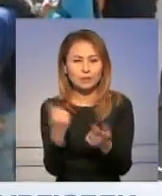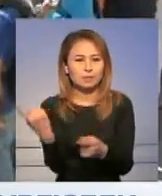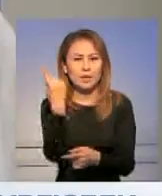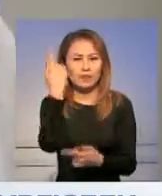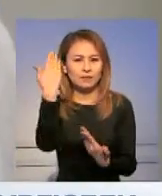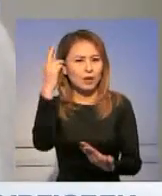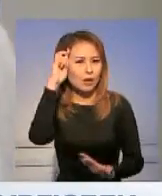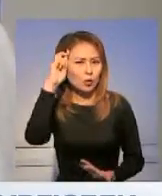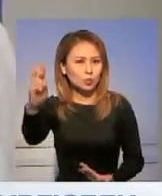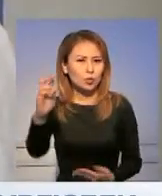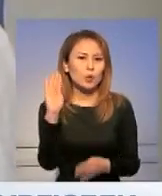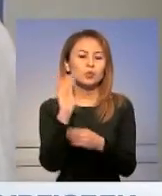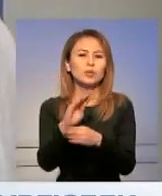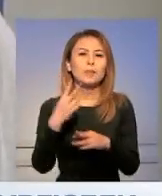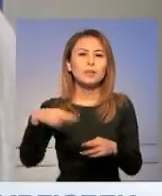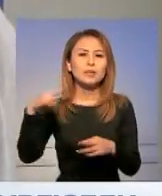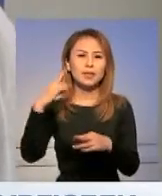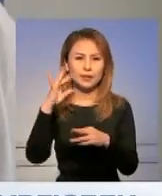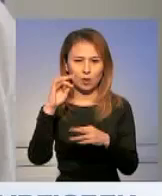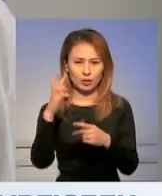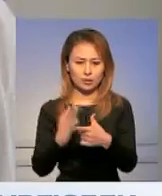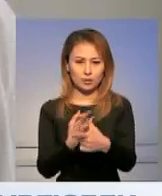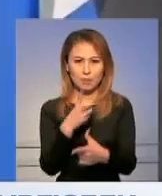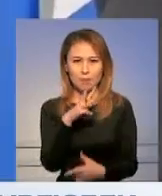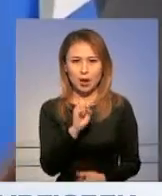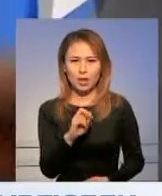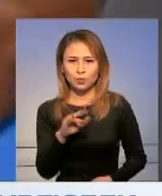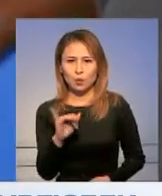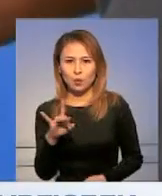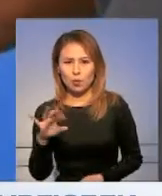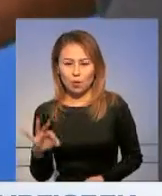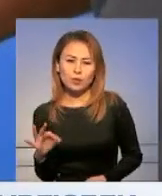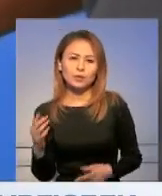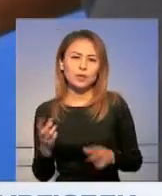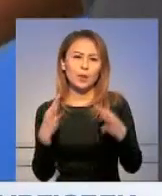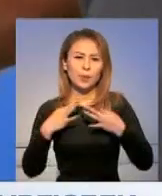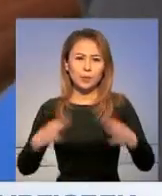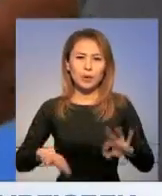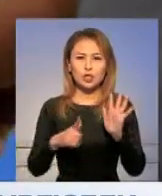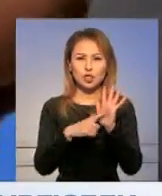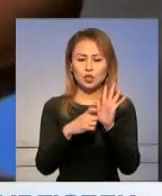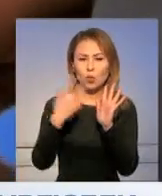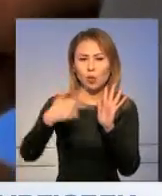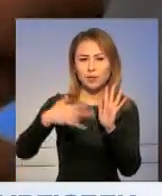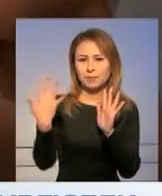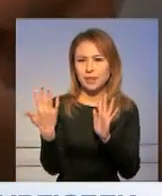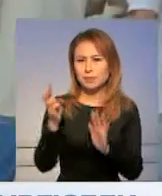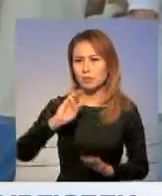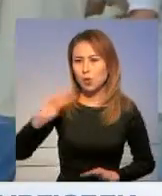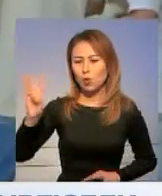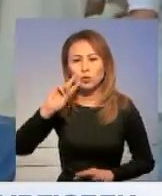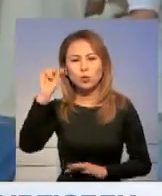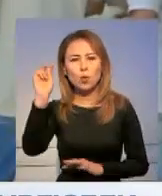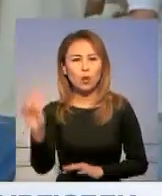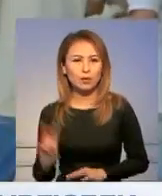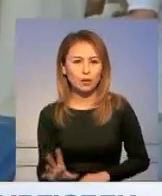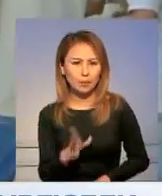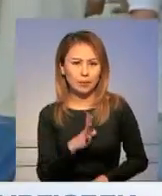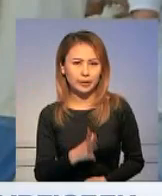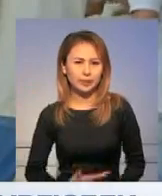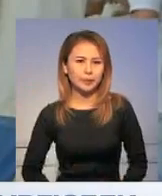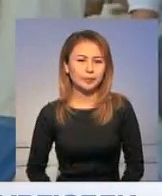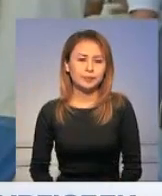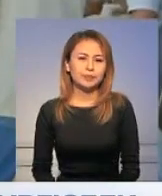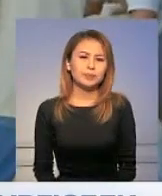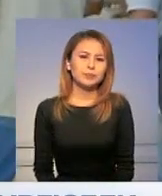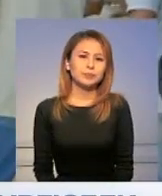елге айналды. Сол кездің өзінде ел президенті Николас Мадуро алдын ала сатылым құны 735 миллион долларға жеткенін мәлімдеген